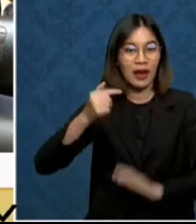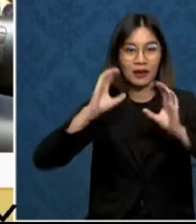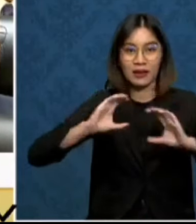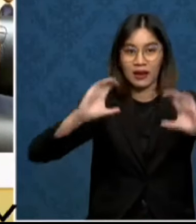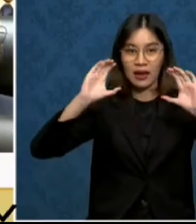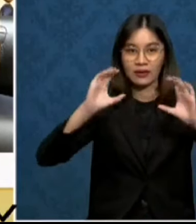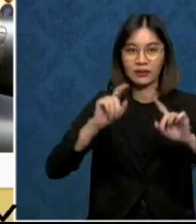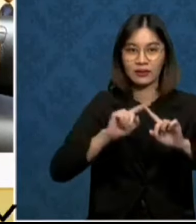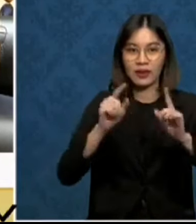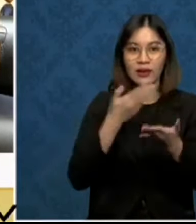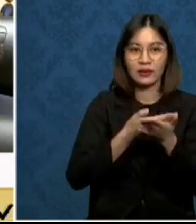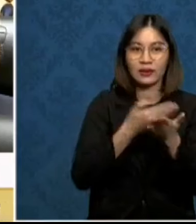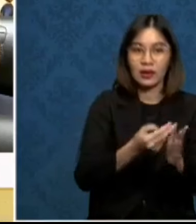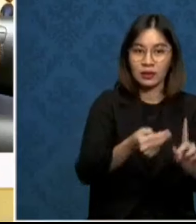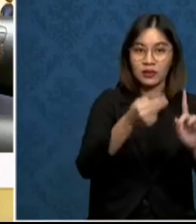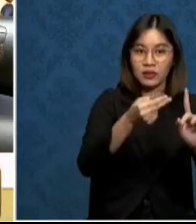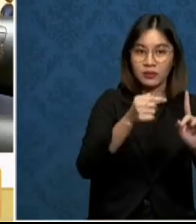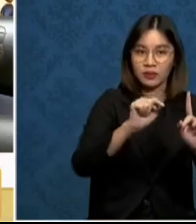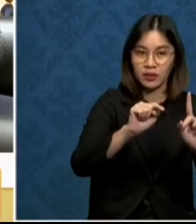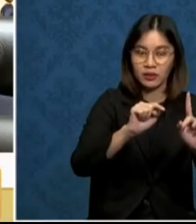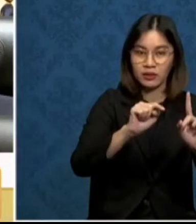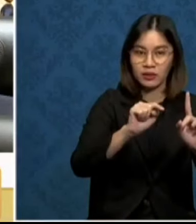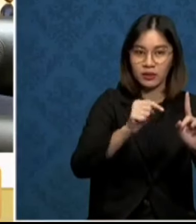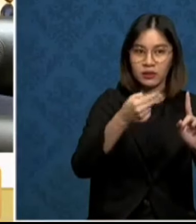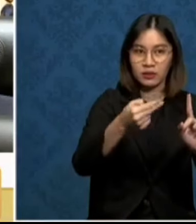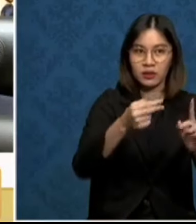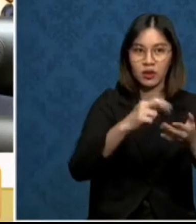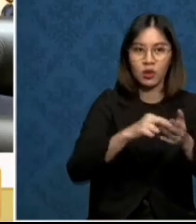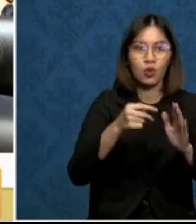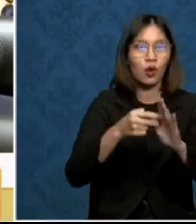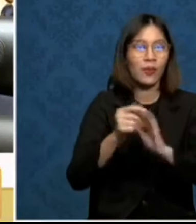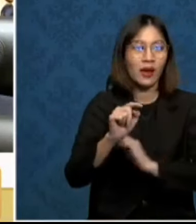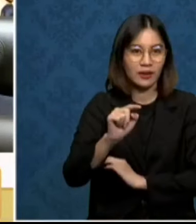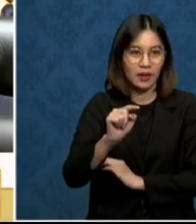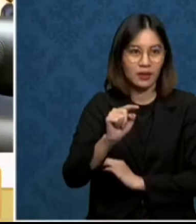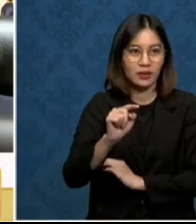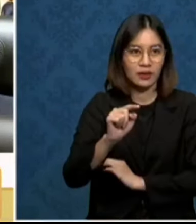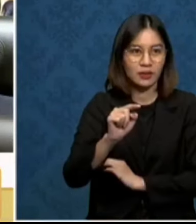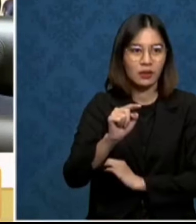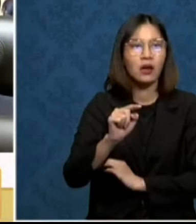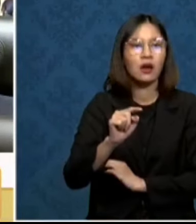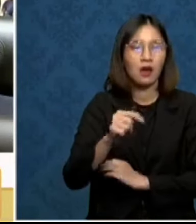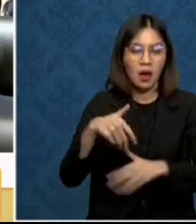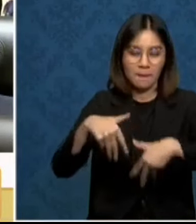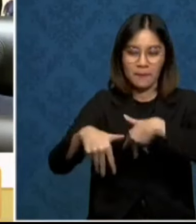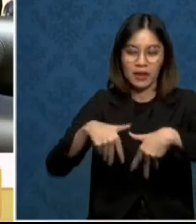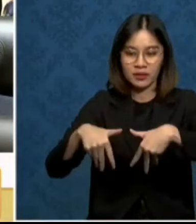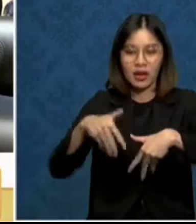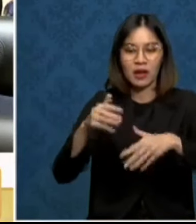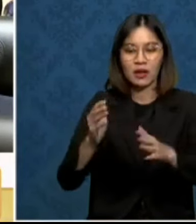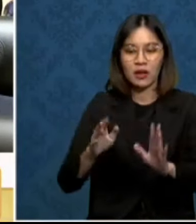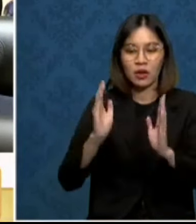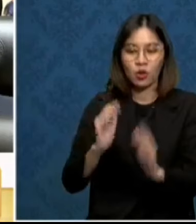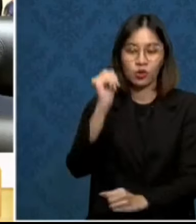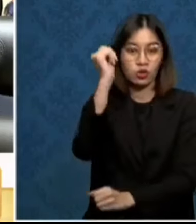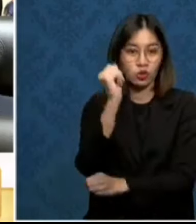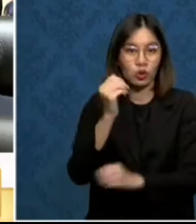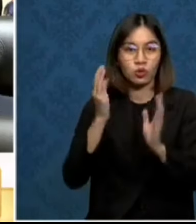ิิอ walletจะเป็นแค่ทางรอดของประชาชนคนจนและกลุ่มเปราะ